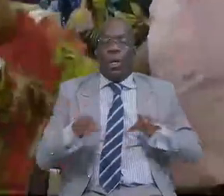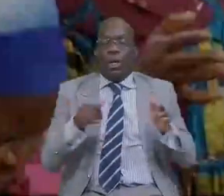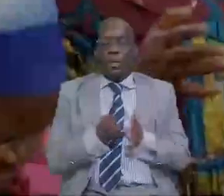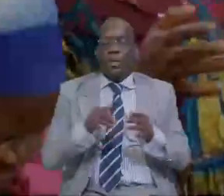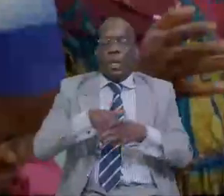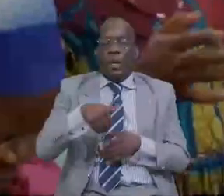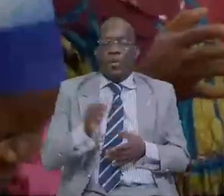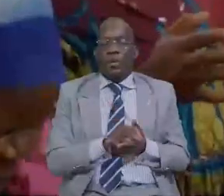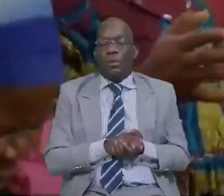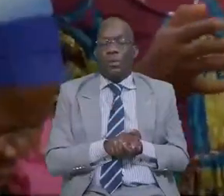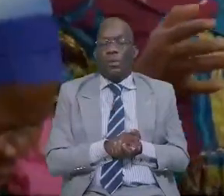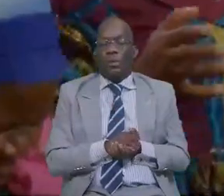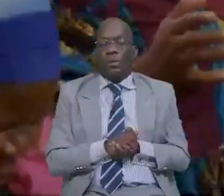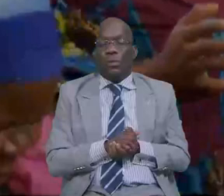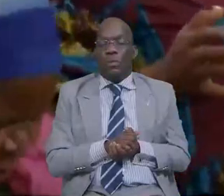Manifeste-le.